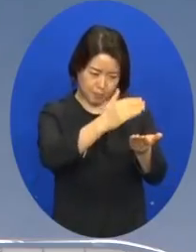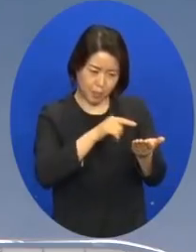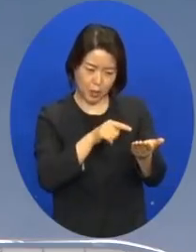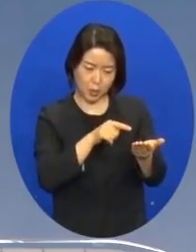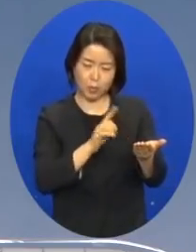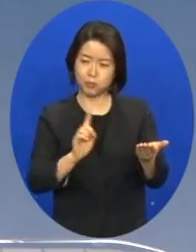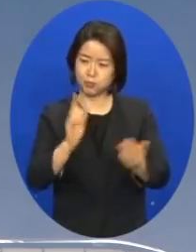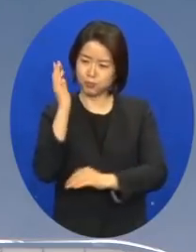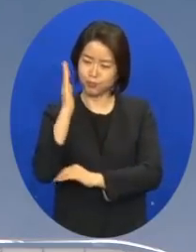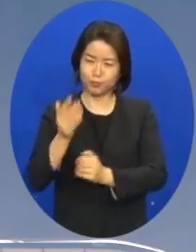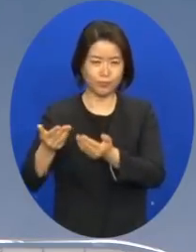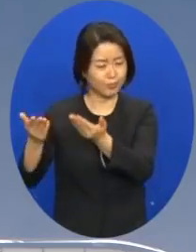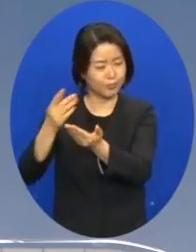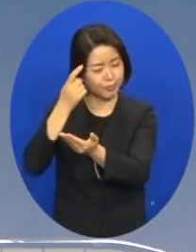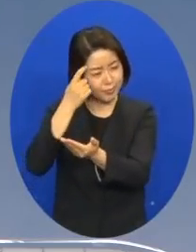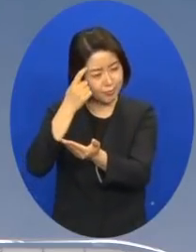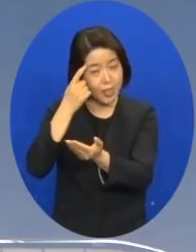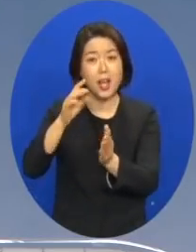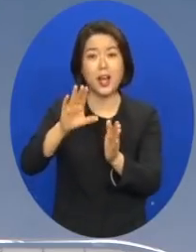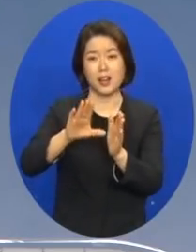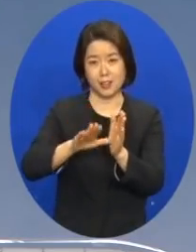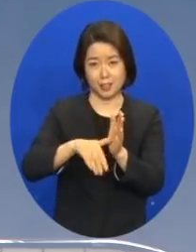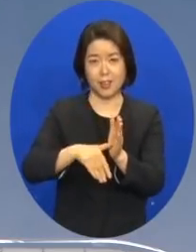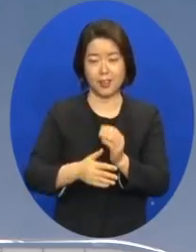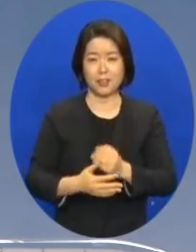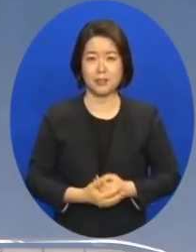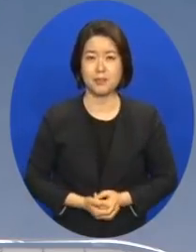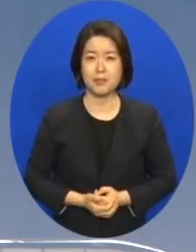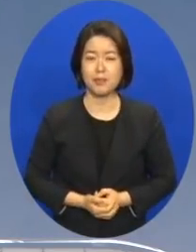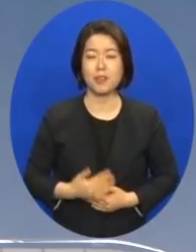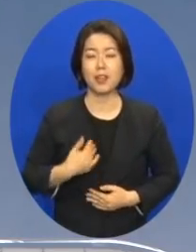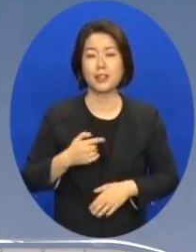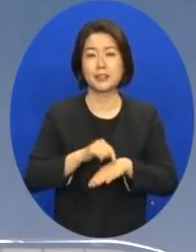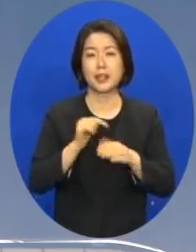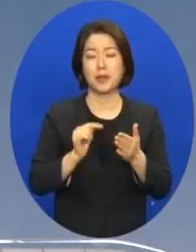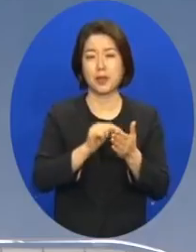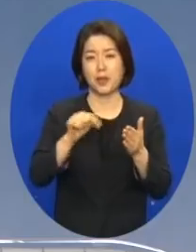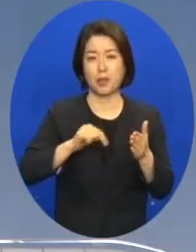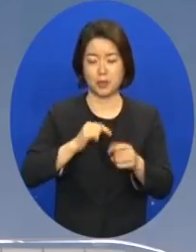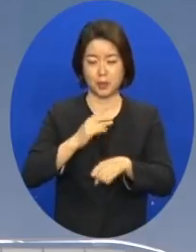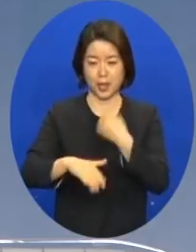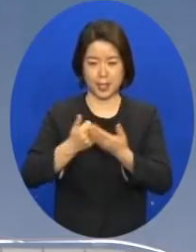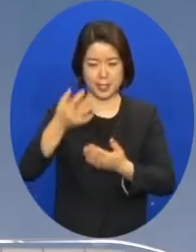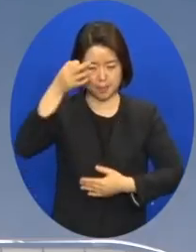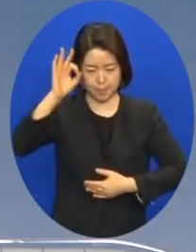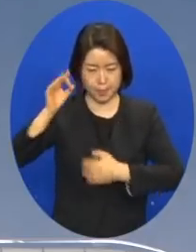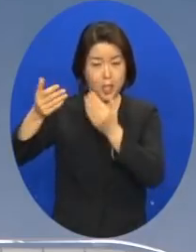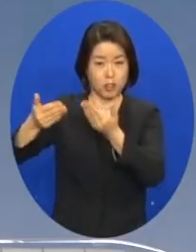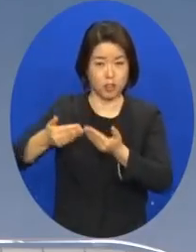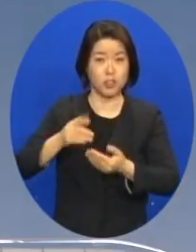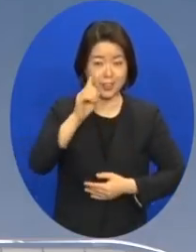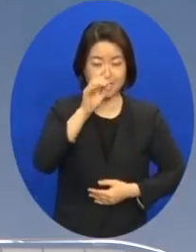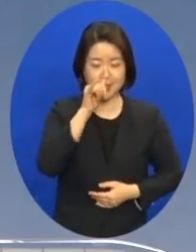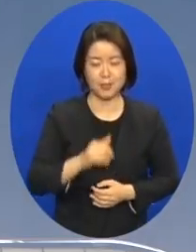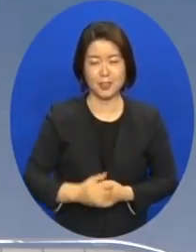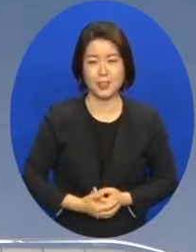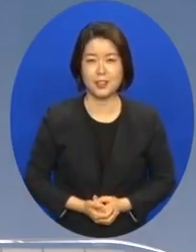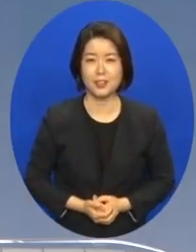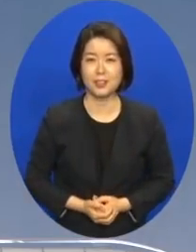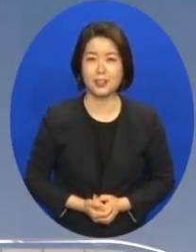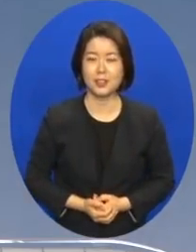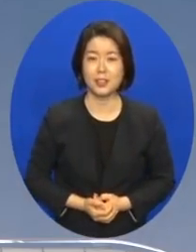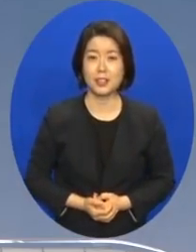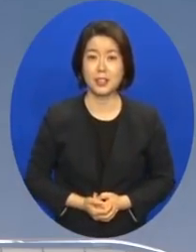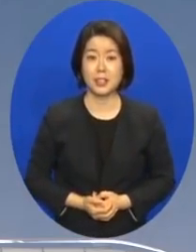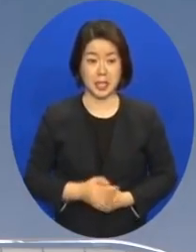무슨 설교를 해야 되나요? 그럴 때제 마음속에 하나님이 깨우쳐 주신 것이 있었습니다.